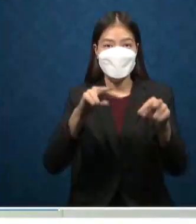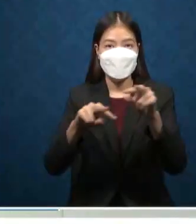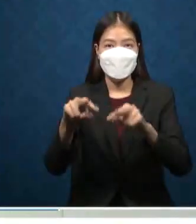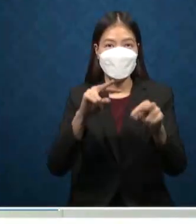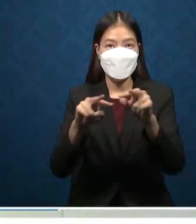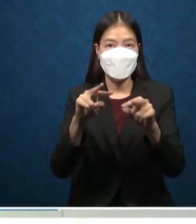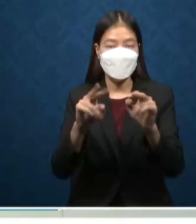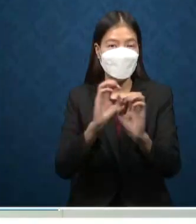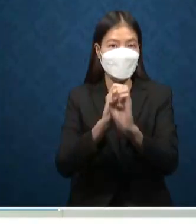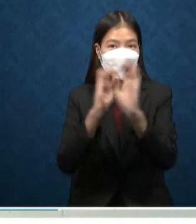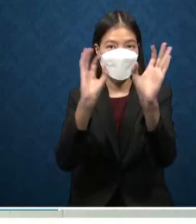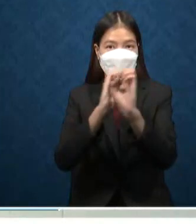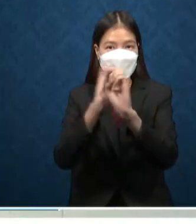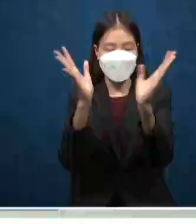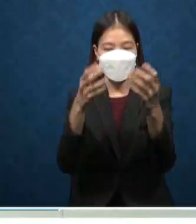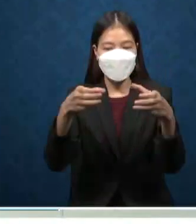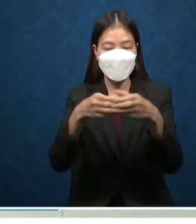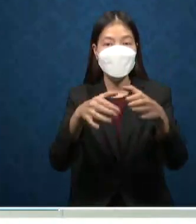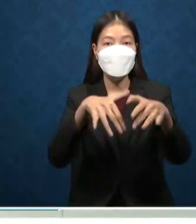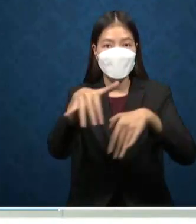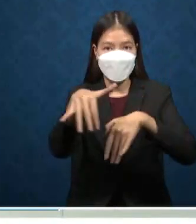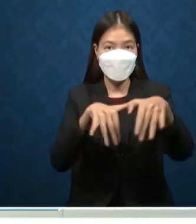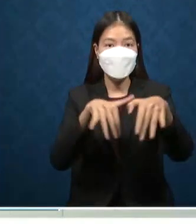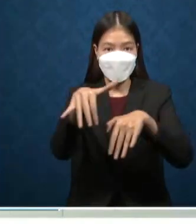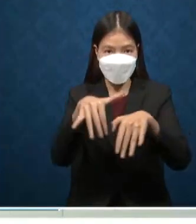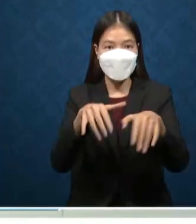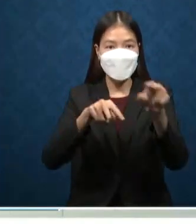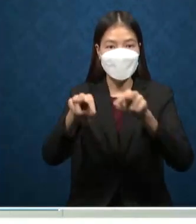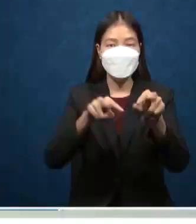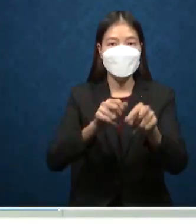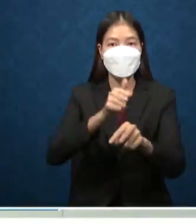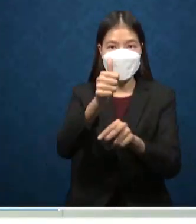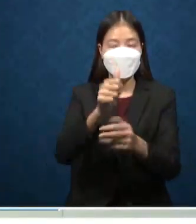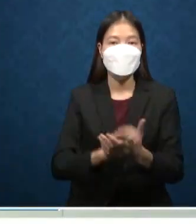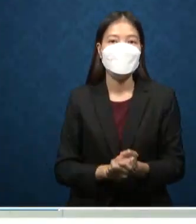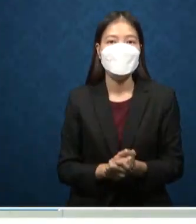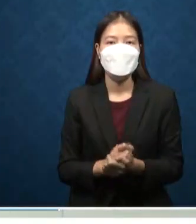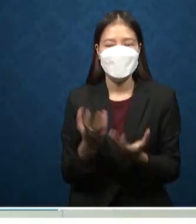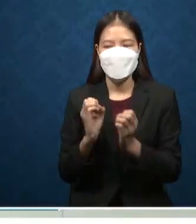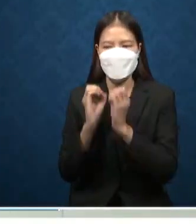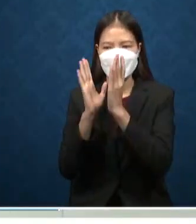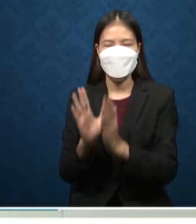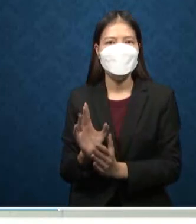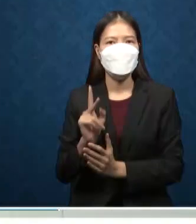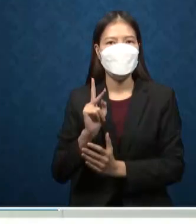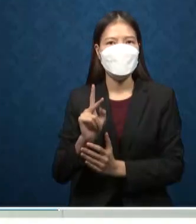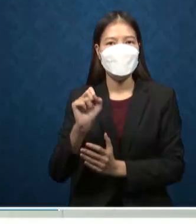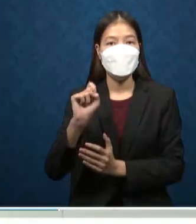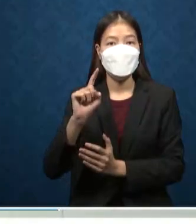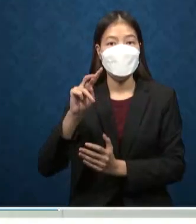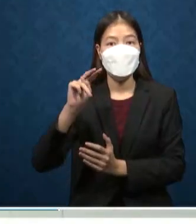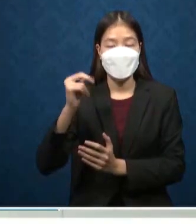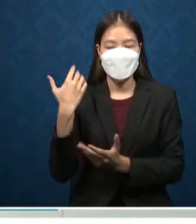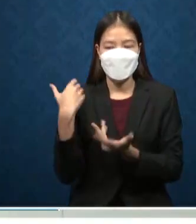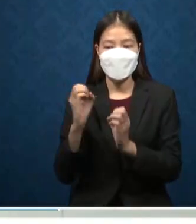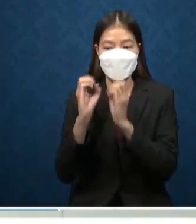ด่นของชาติพันธุ์เอาไว้และตรงนี้บังเอิญเรามีครูกศน.ท่านหนึ่งเป็นอาสาสมัครผมจำ